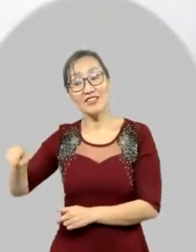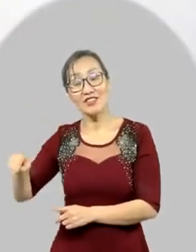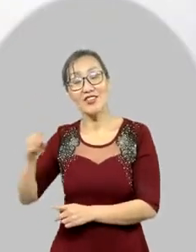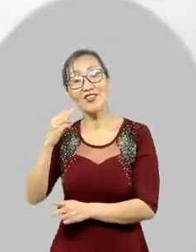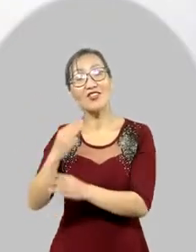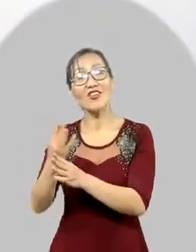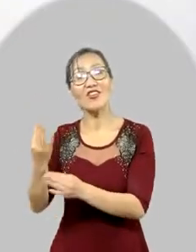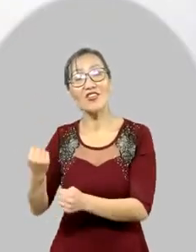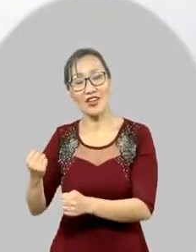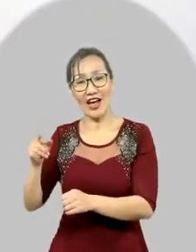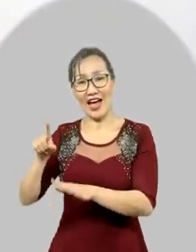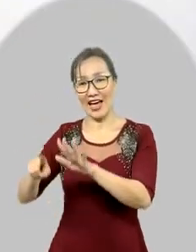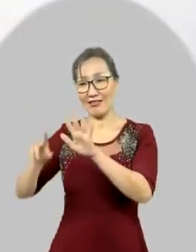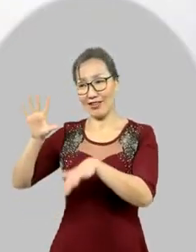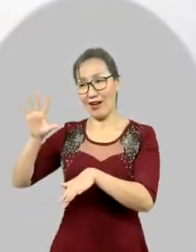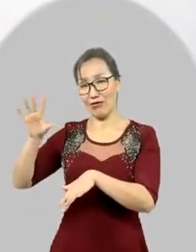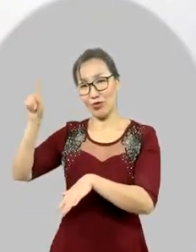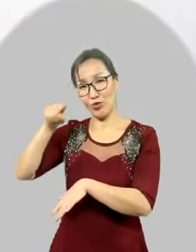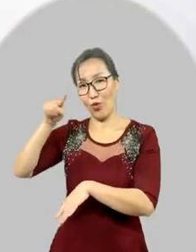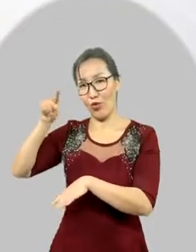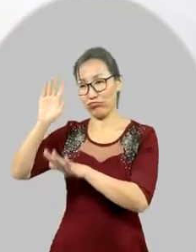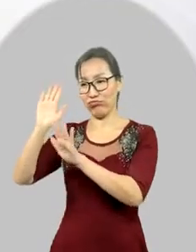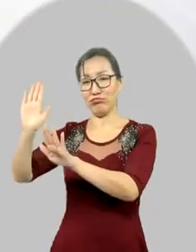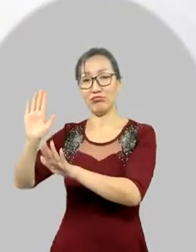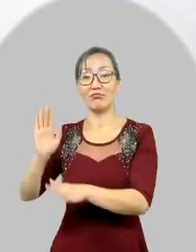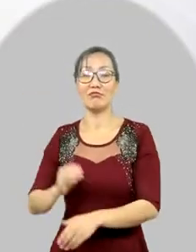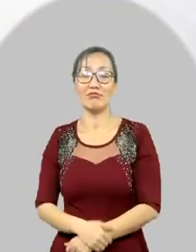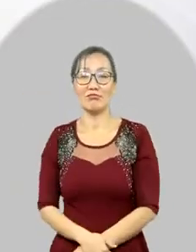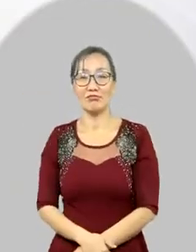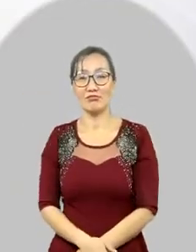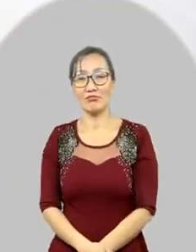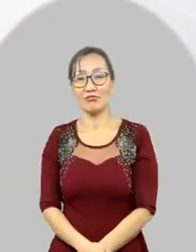хэсэгт 15 дугуйгаас бүтсэн дүрс байх нэ.